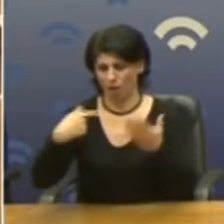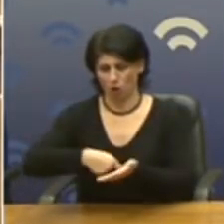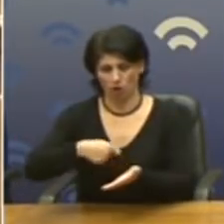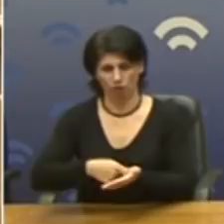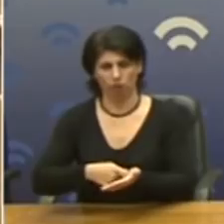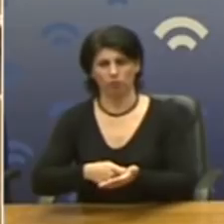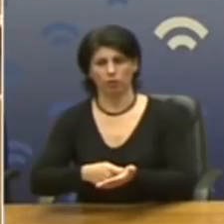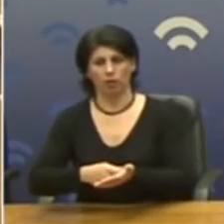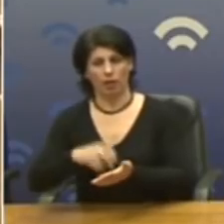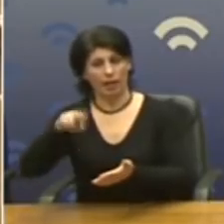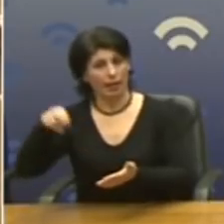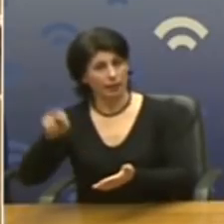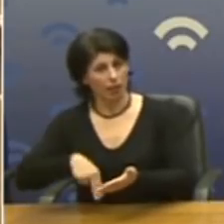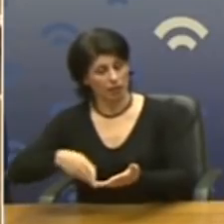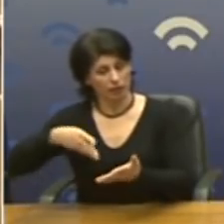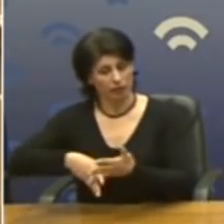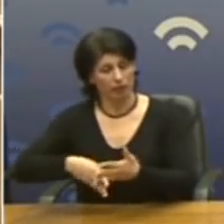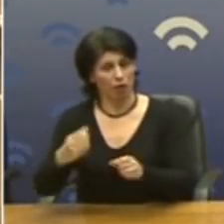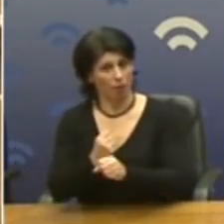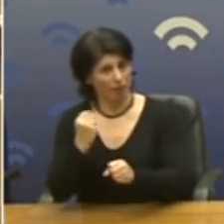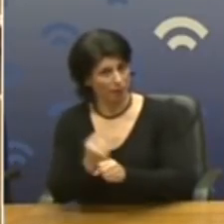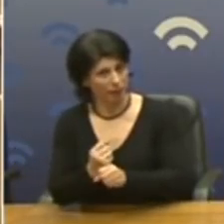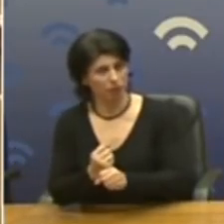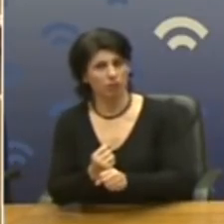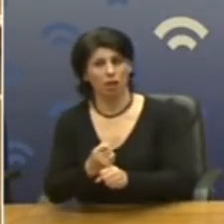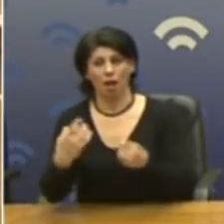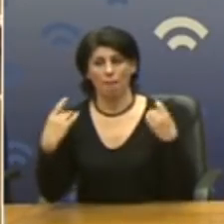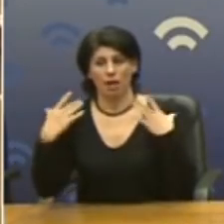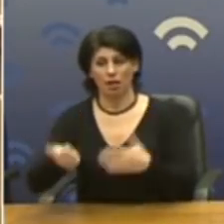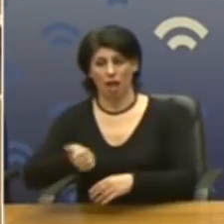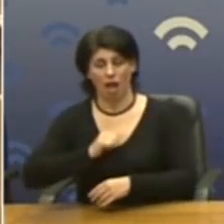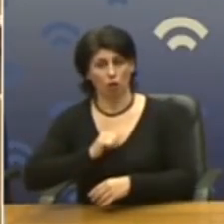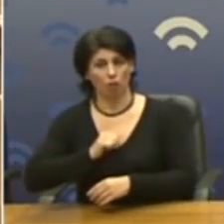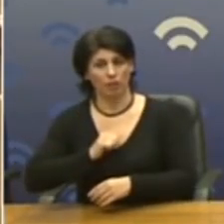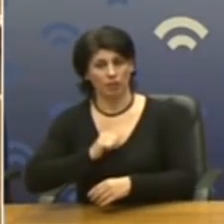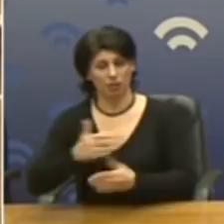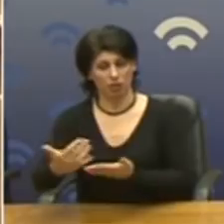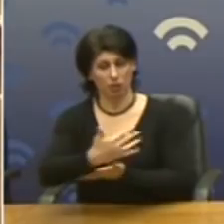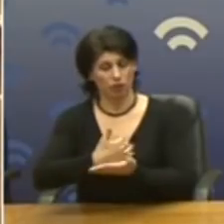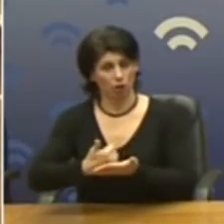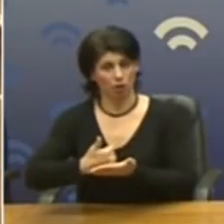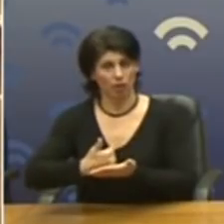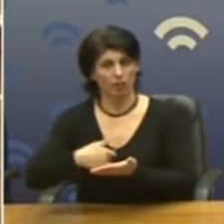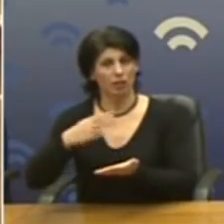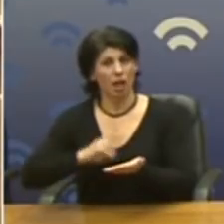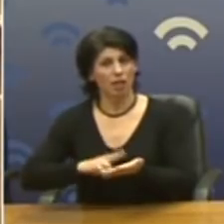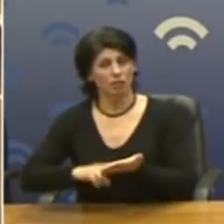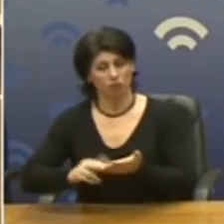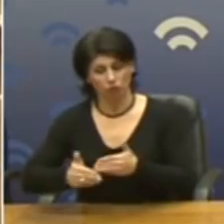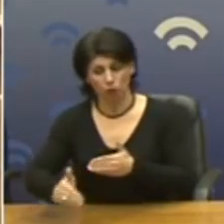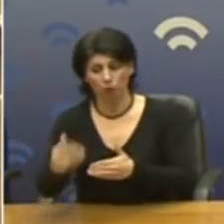τέλους επιτιδεύματος, η απαλλαγή από τις ατομικές εισφορές ασφάλισης για το επόμενο τουλάχιστον